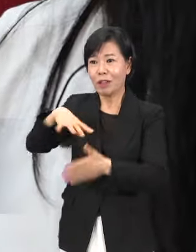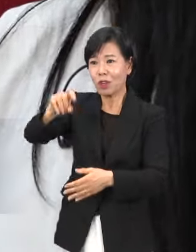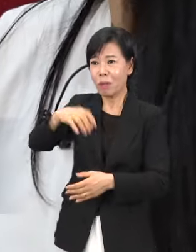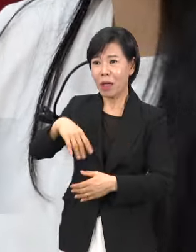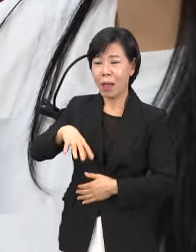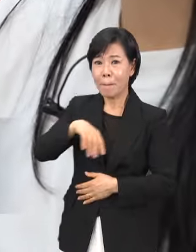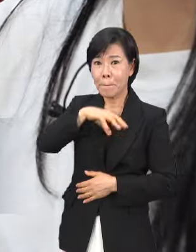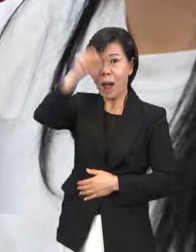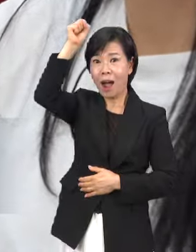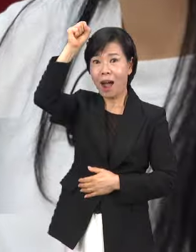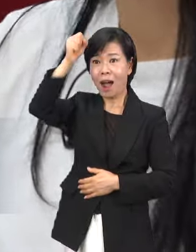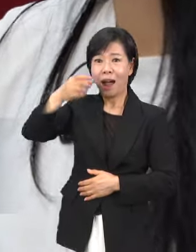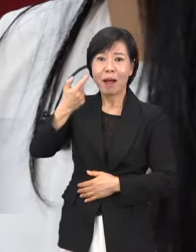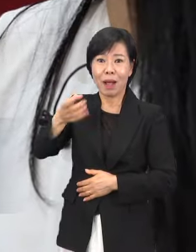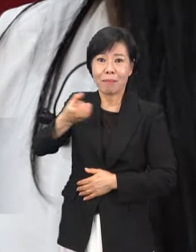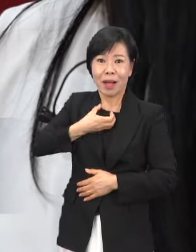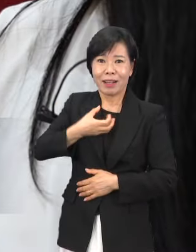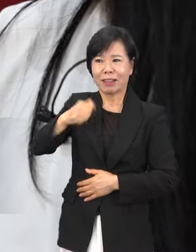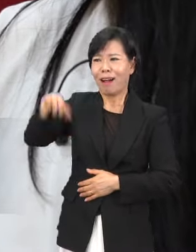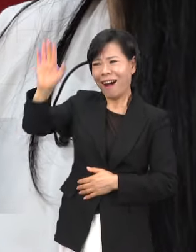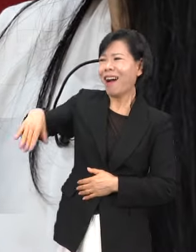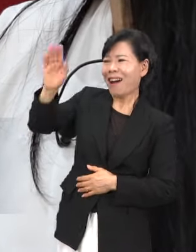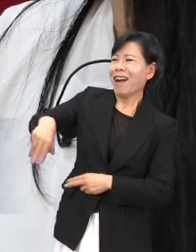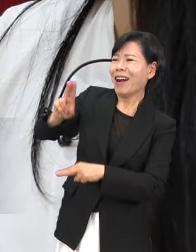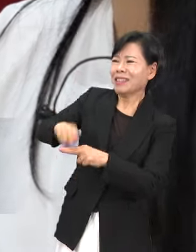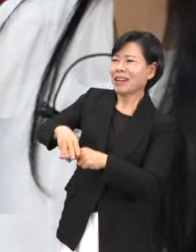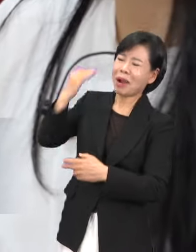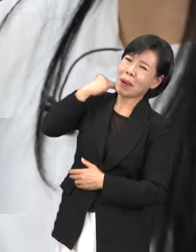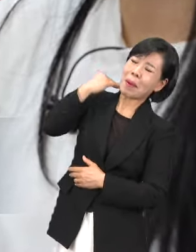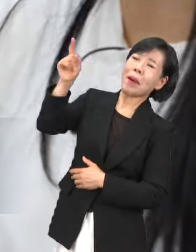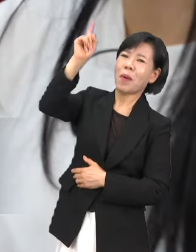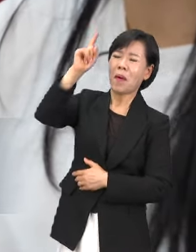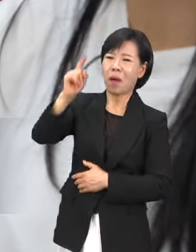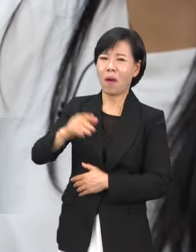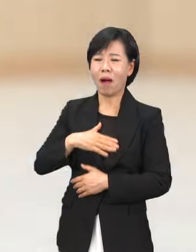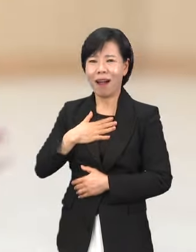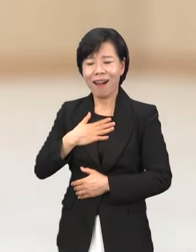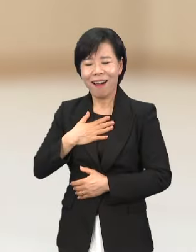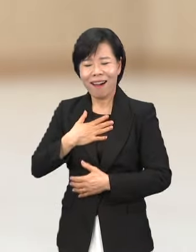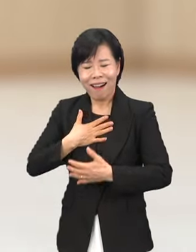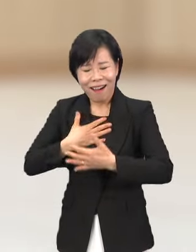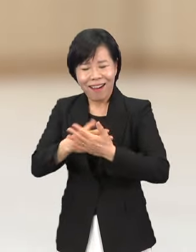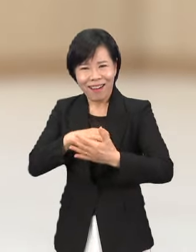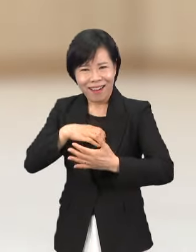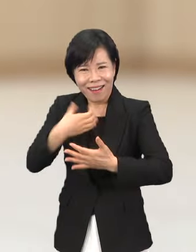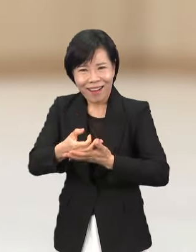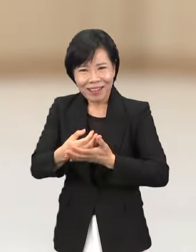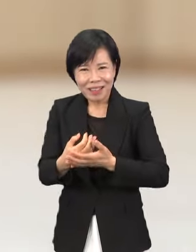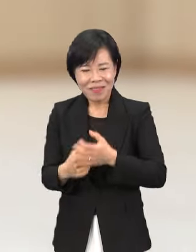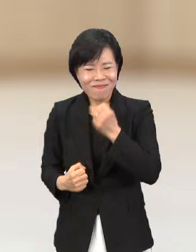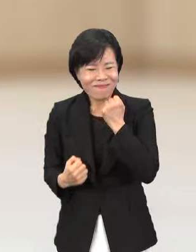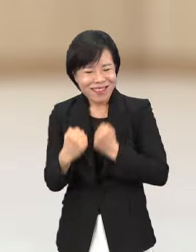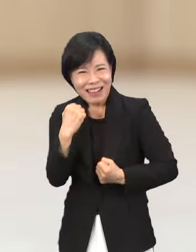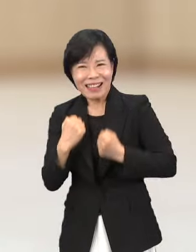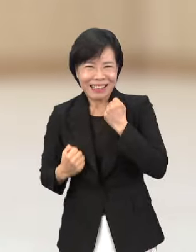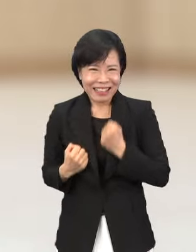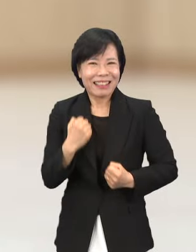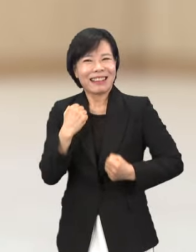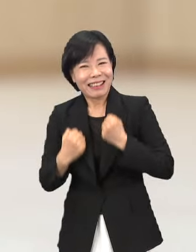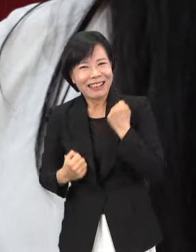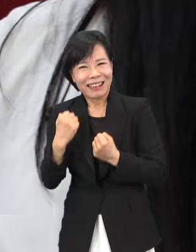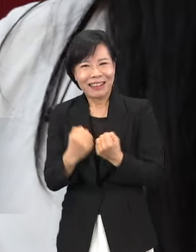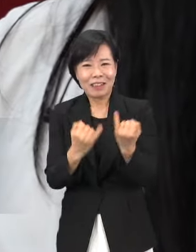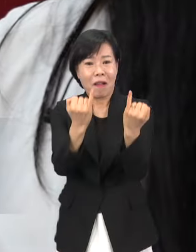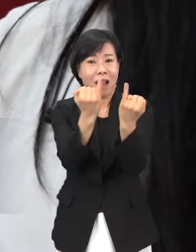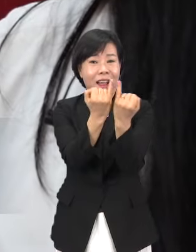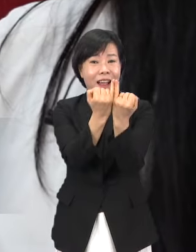나를 끌어안고 이 심판들은 빨리 앉으라고 앉으래요? 왜 어떻게 앉아요? 그 감격적인 순간에 앉으라는 거예요